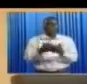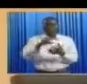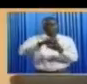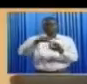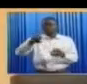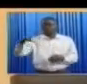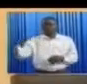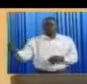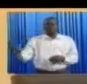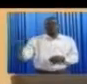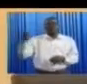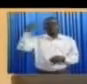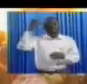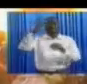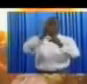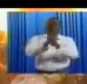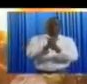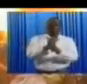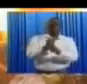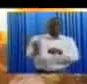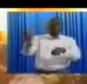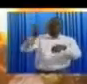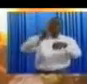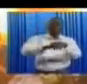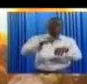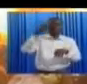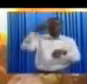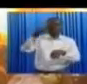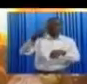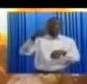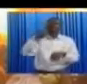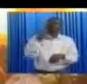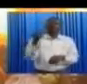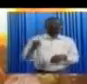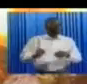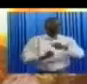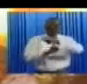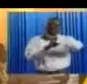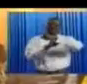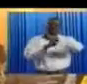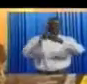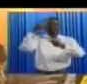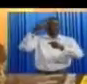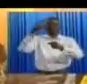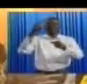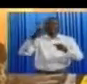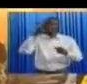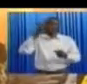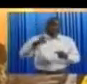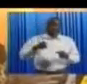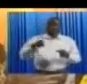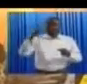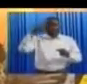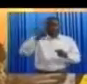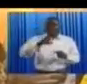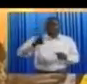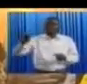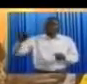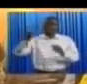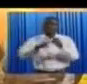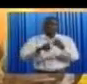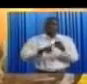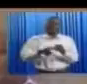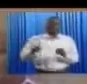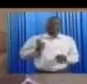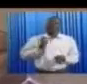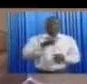victimes. Leur gagne-pain les expose souvent à l'insécurité. Et s'armer pour se défendre constitue parfois leur dernier recours. Nos